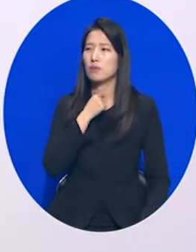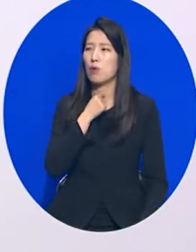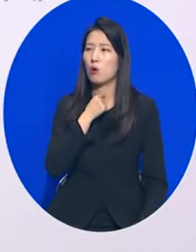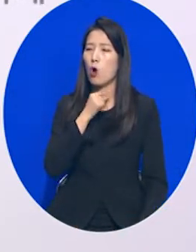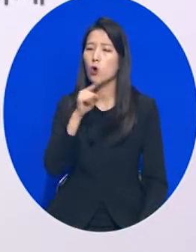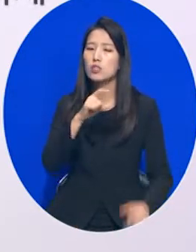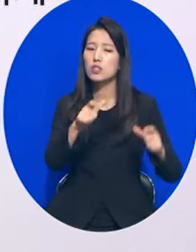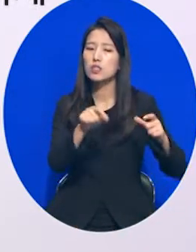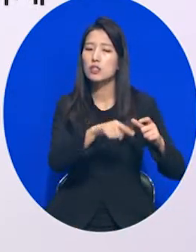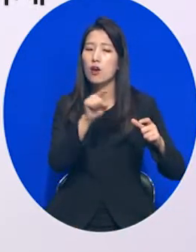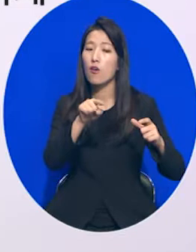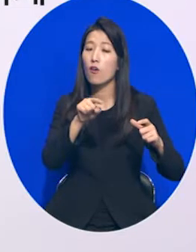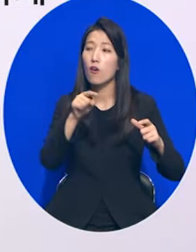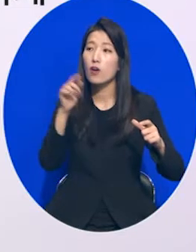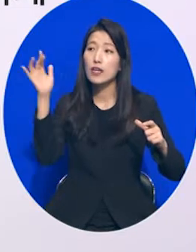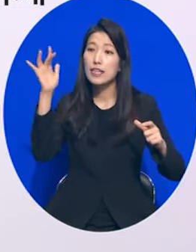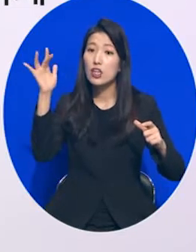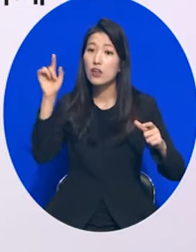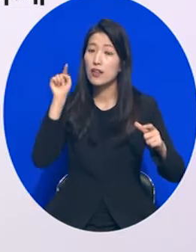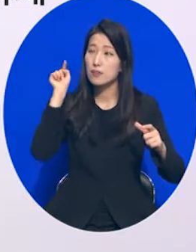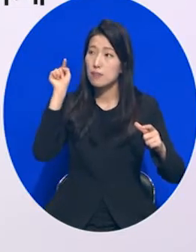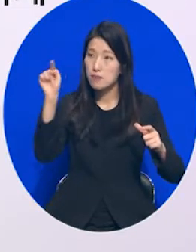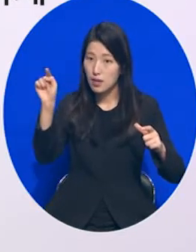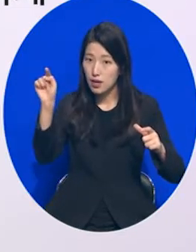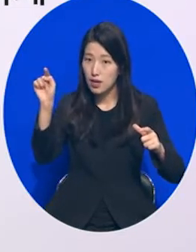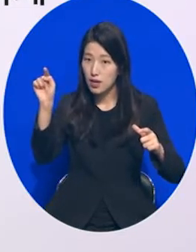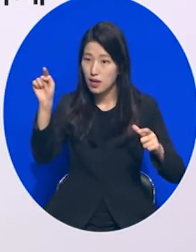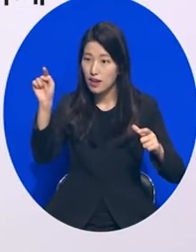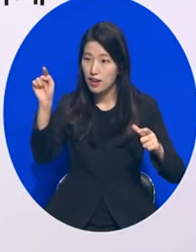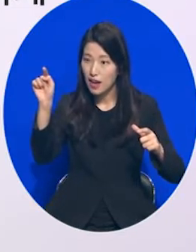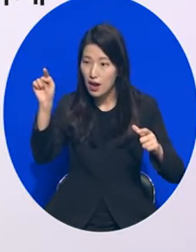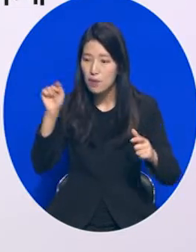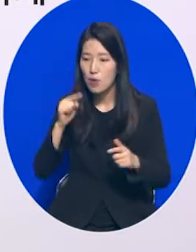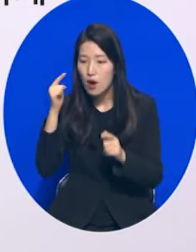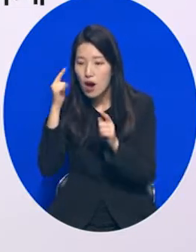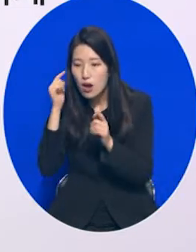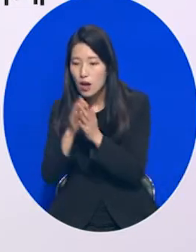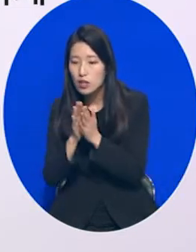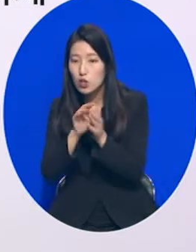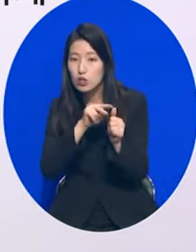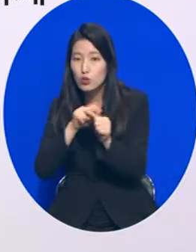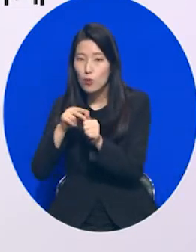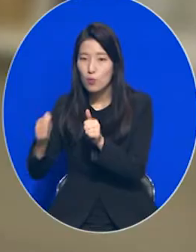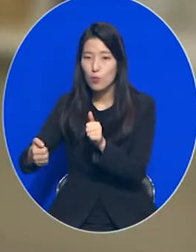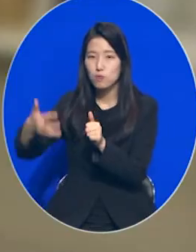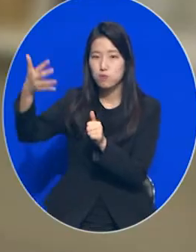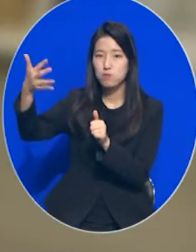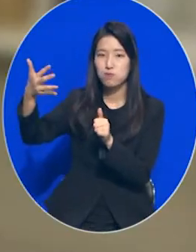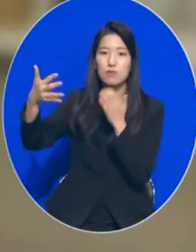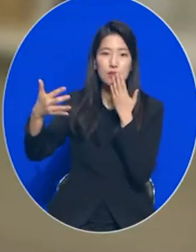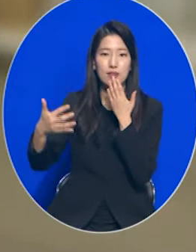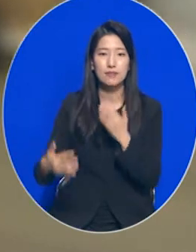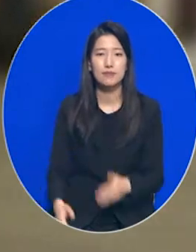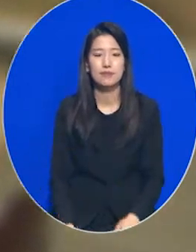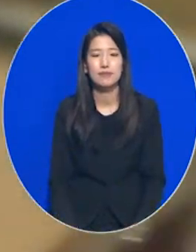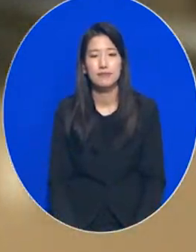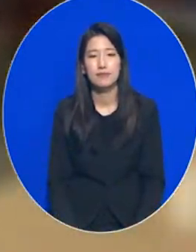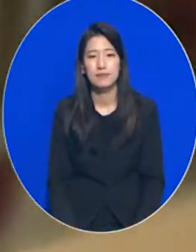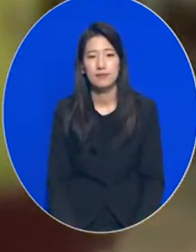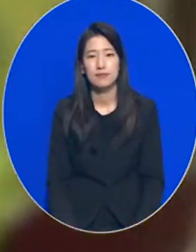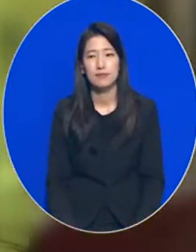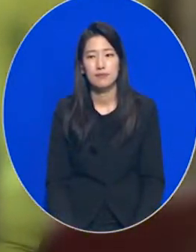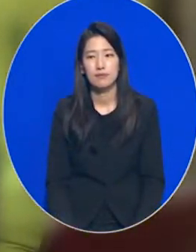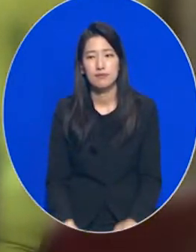정보를 입력하면 해당 지자체에서 별도 요청 없이도 관련 정보를 제공합니다. 또 코로나19 확산에